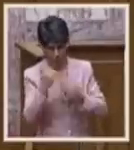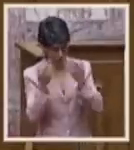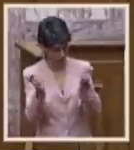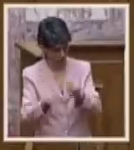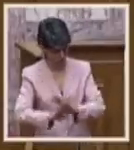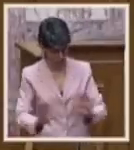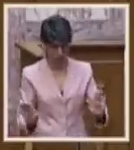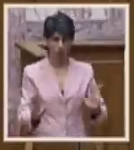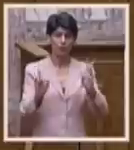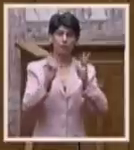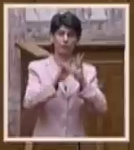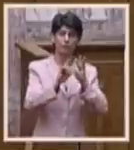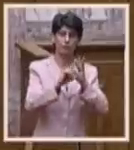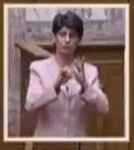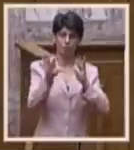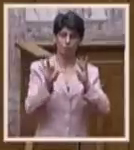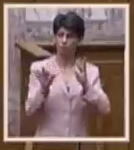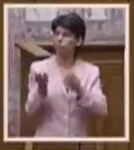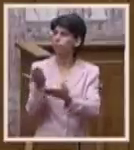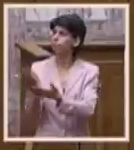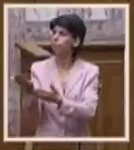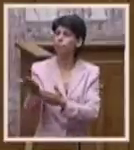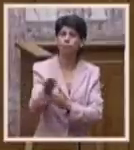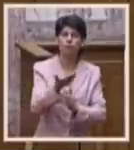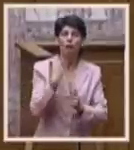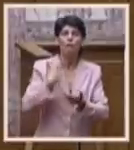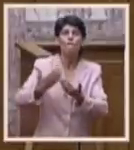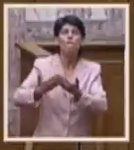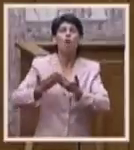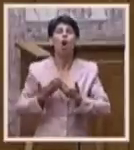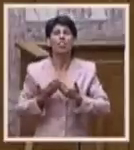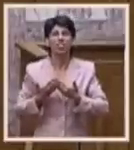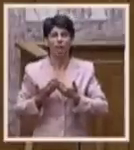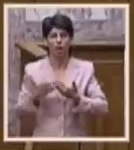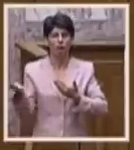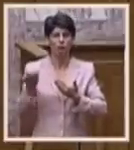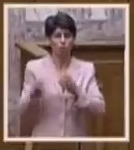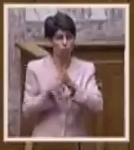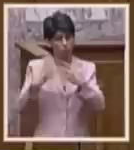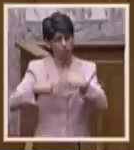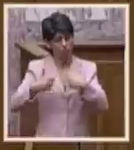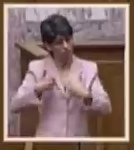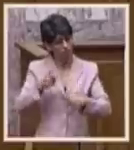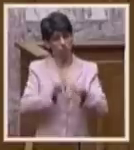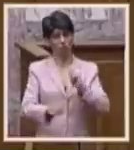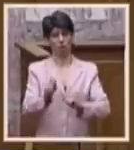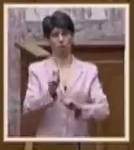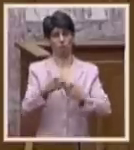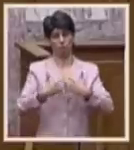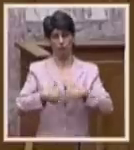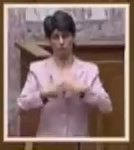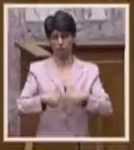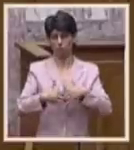επιλογή. Ζητάμε βοήθεια από το νέο ευρωπαϊκό μηχανισμό που εμείς οι ίδιοι δημιουργήσαμε